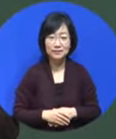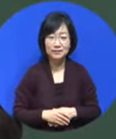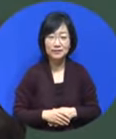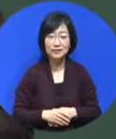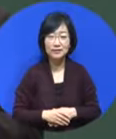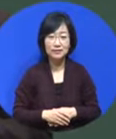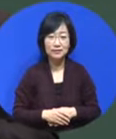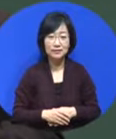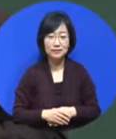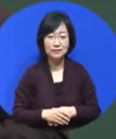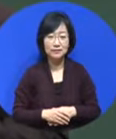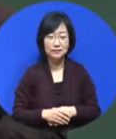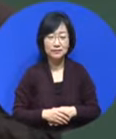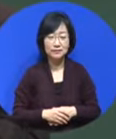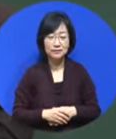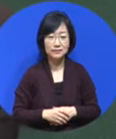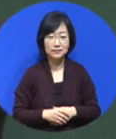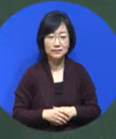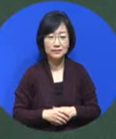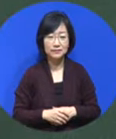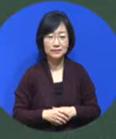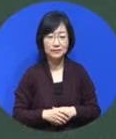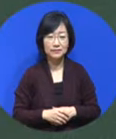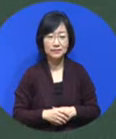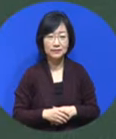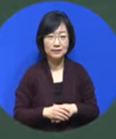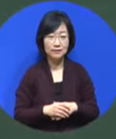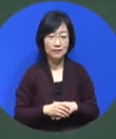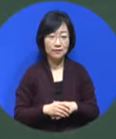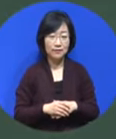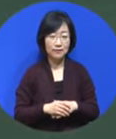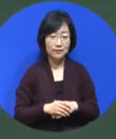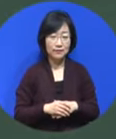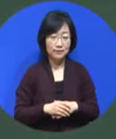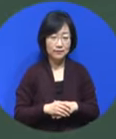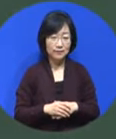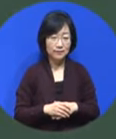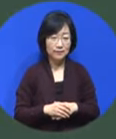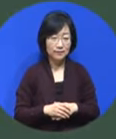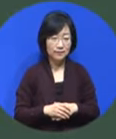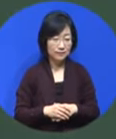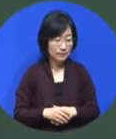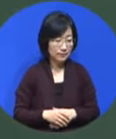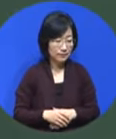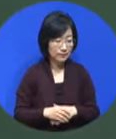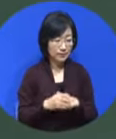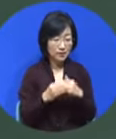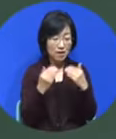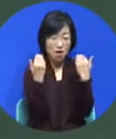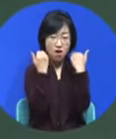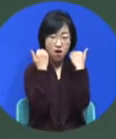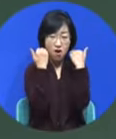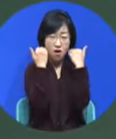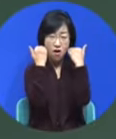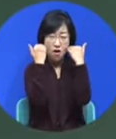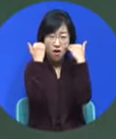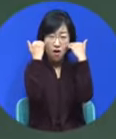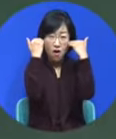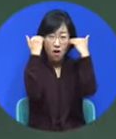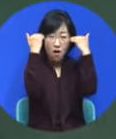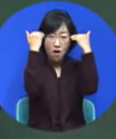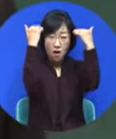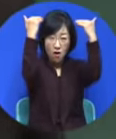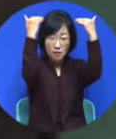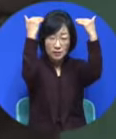기성세대는 굉장히이 지금 이미 딴 방법 없습니다